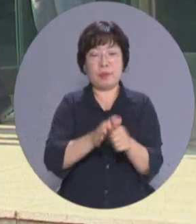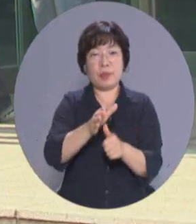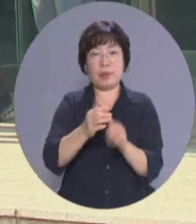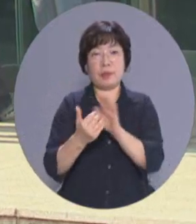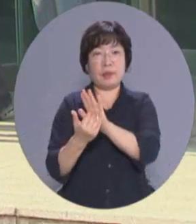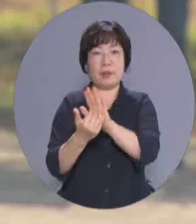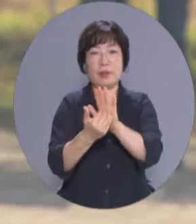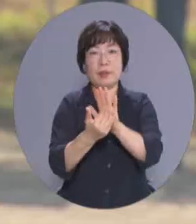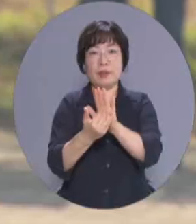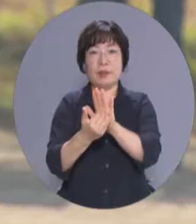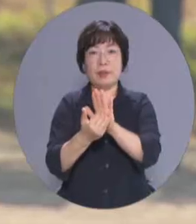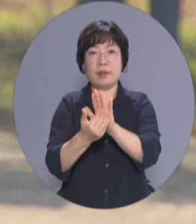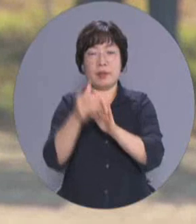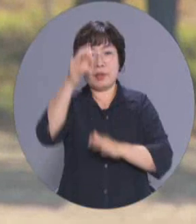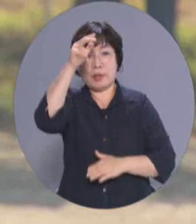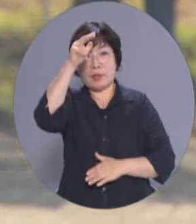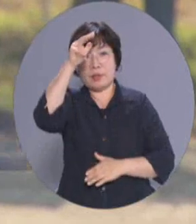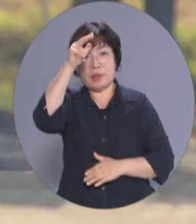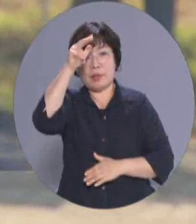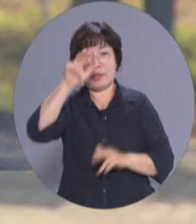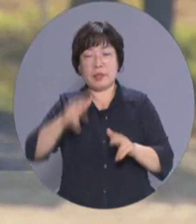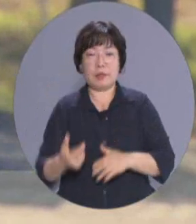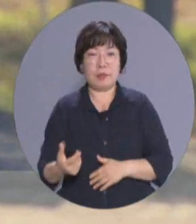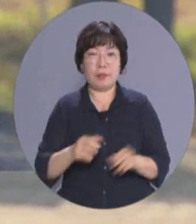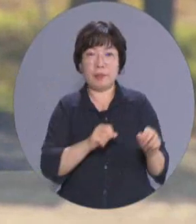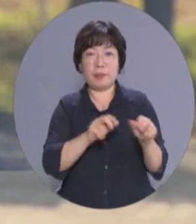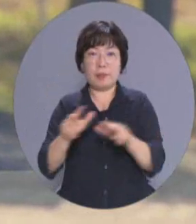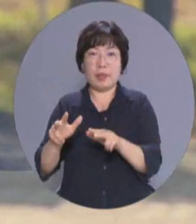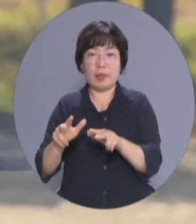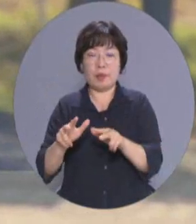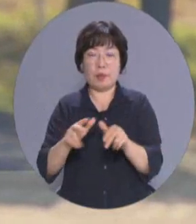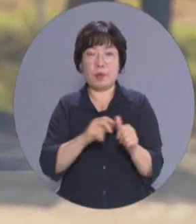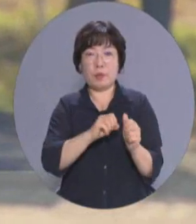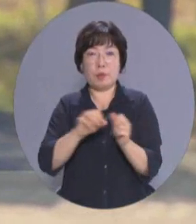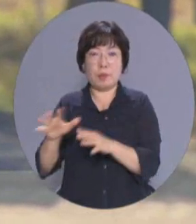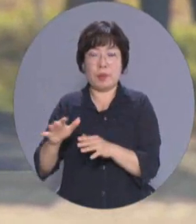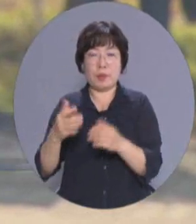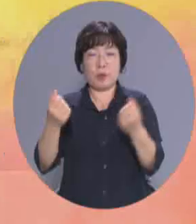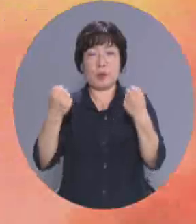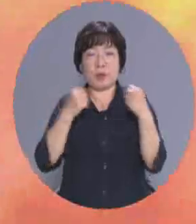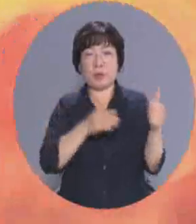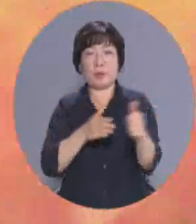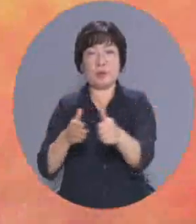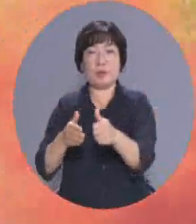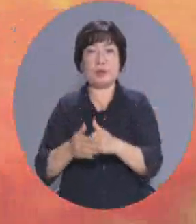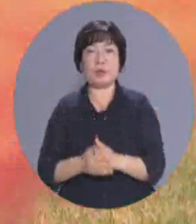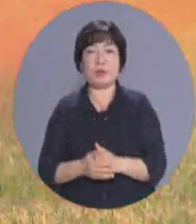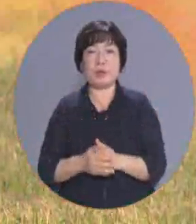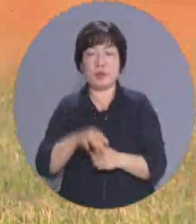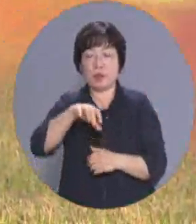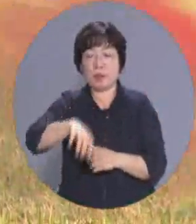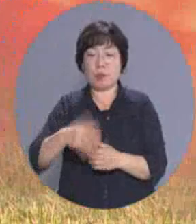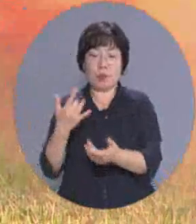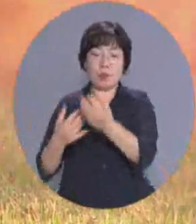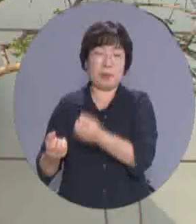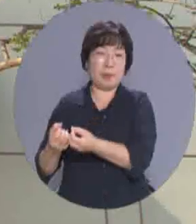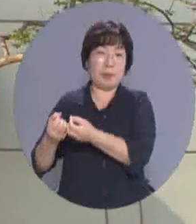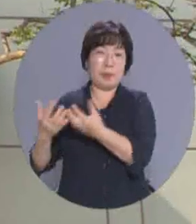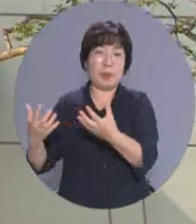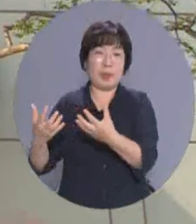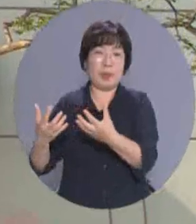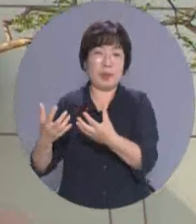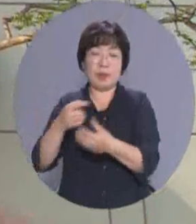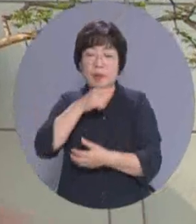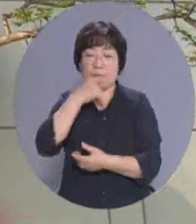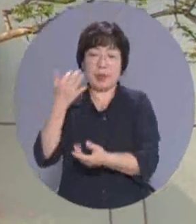막아섭니다. 경찰입니다. 지금 즉시 총기를 버리고 자수하시기 바랍니다. 한쪽에서는 폭발과 함께